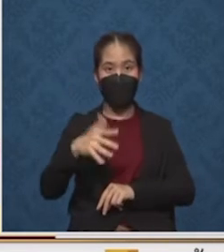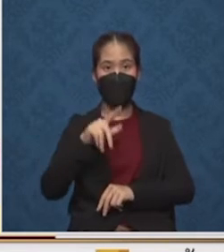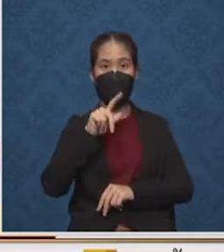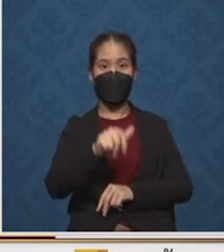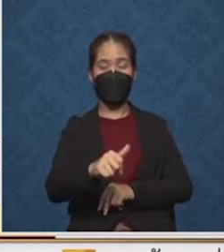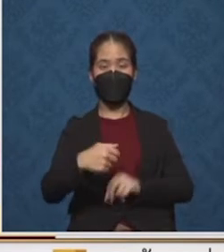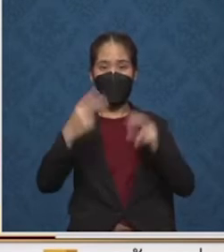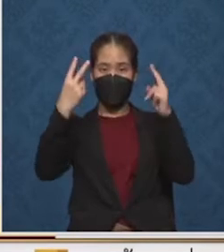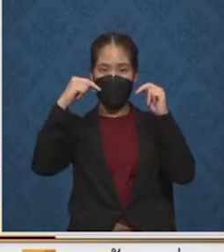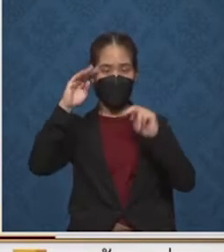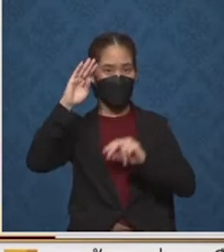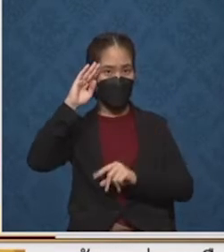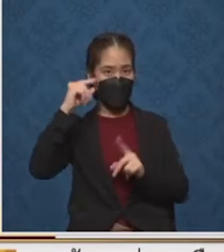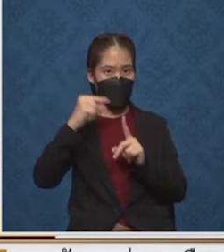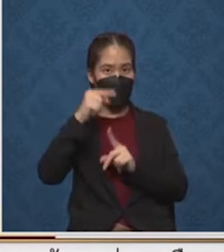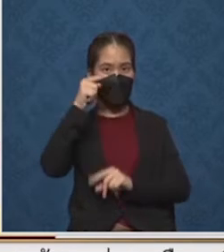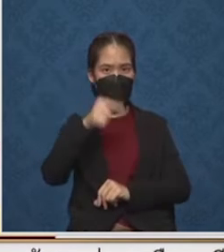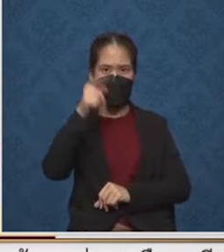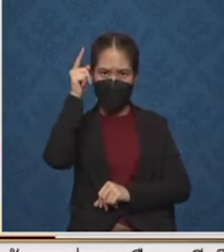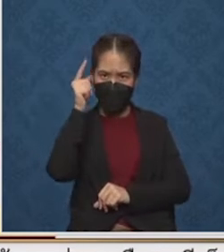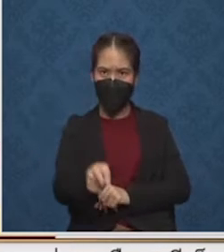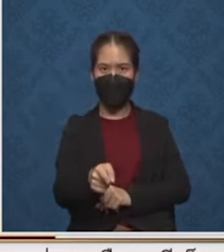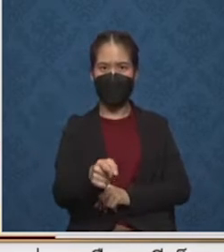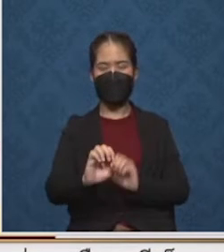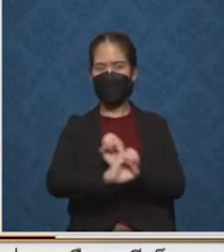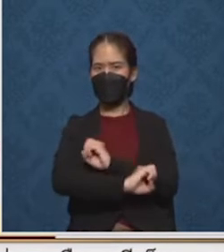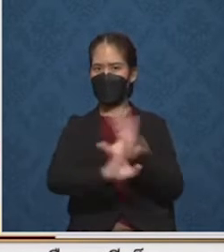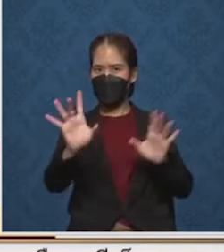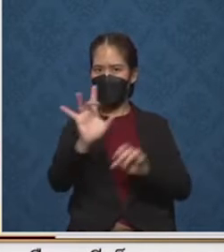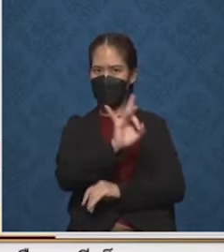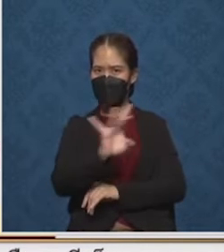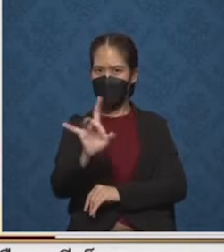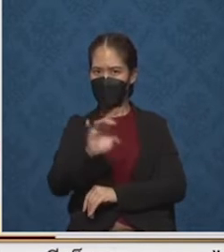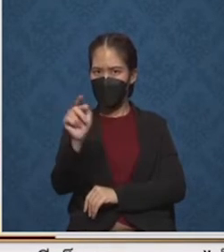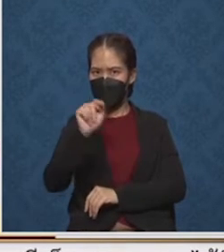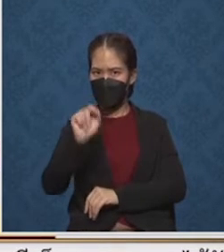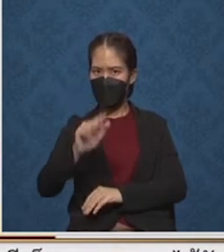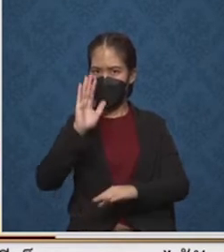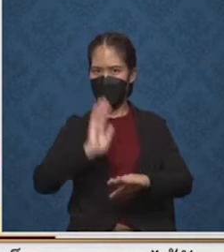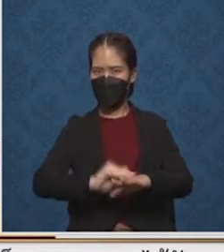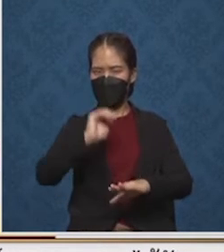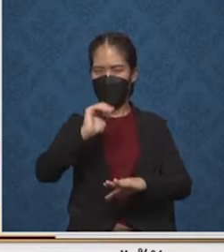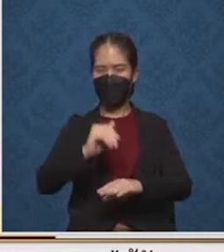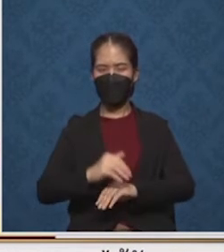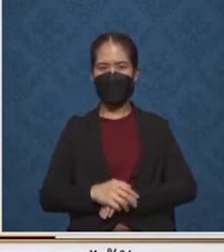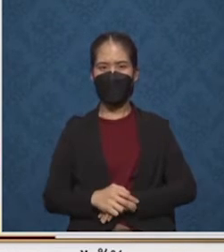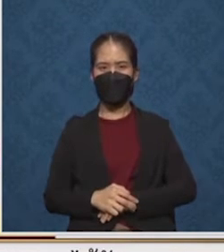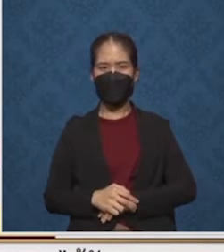ประยุทธ์ออกข้อสั่งการมาต้องแม่นยำประสิทธิภาพสูง